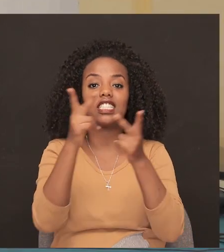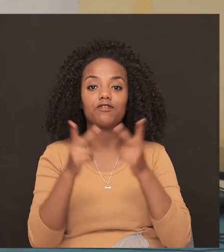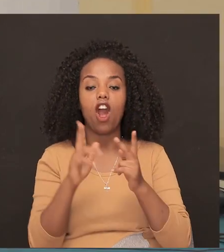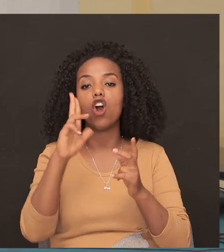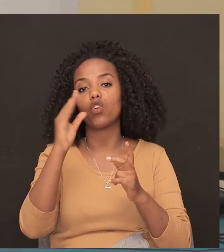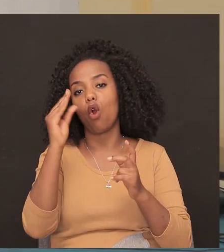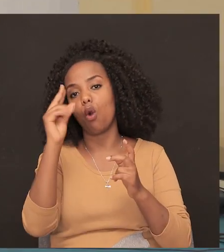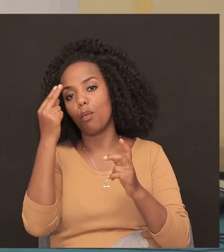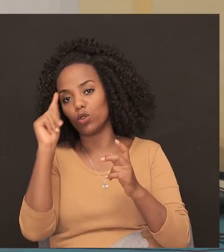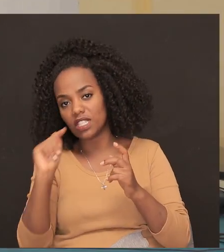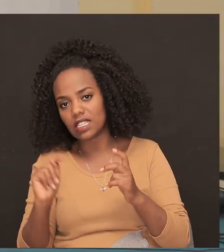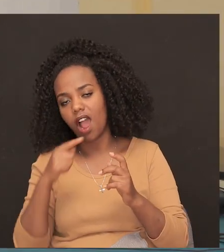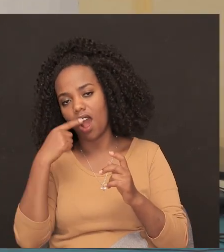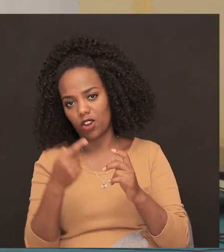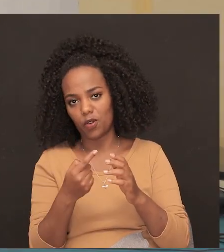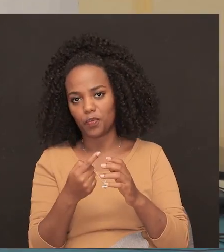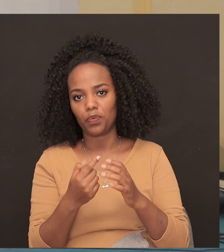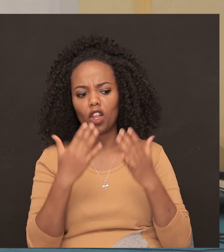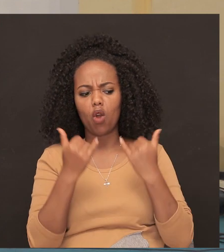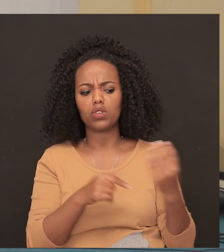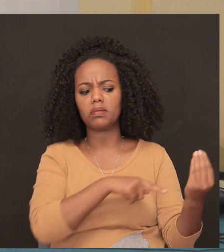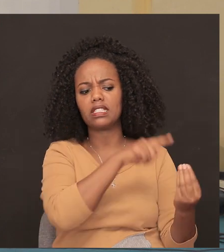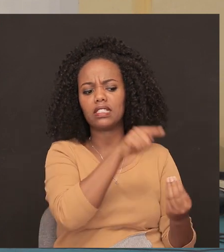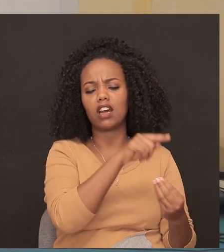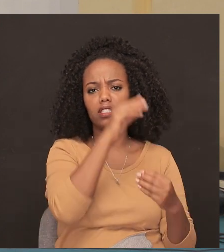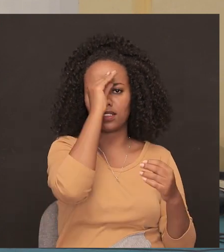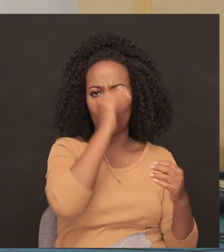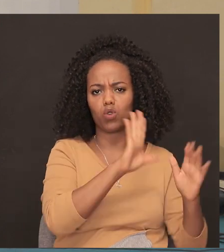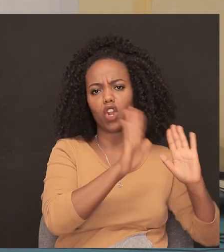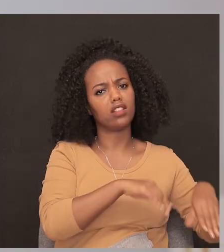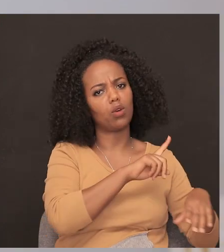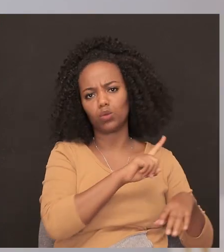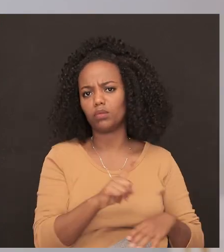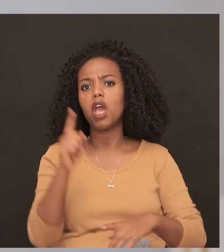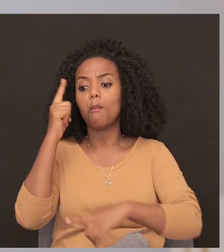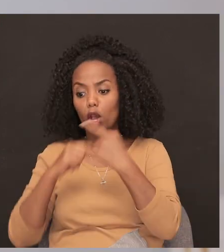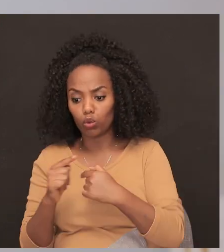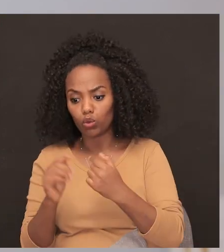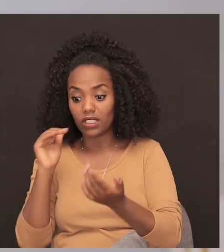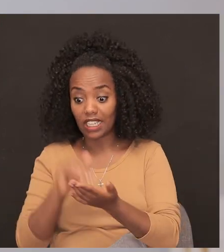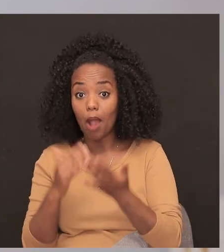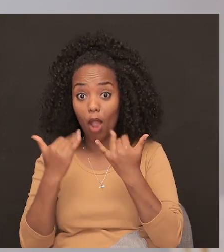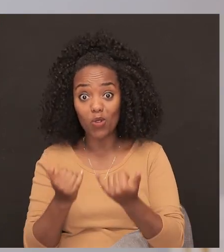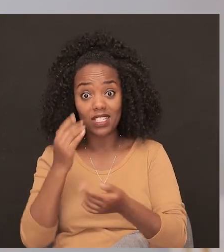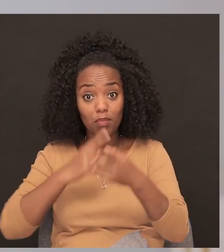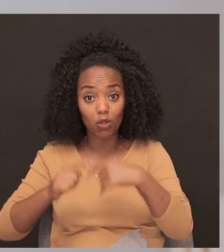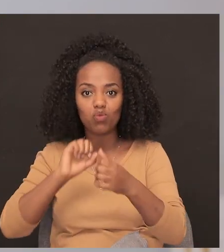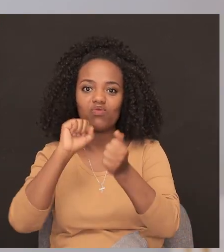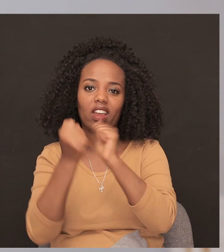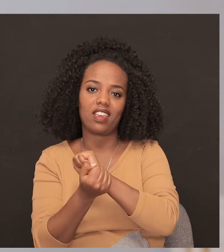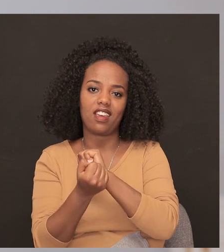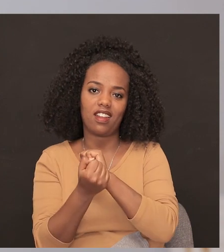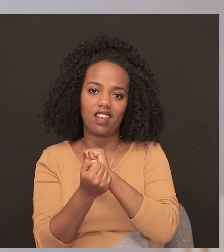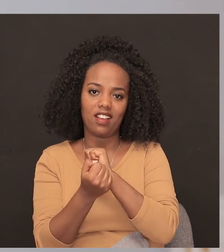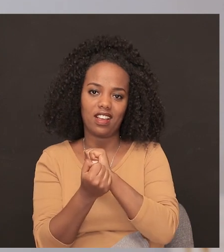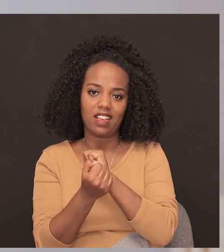ስፍራ ሮሆቦት አለው። ነገር ግን እነዛ ሰዎች አሁንም አልተውትም መጡ። አሁንም ሲመጡ ግን አመጣጣቸው የተቀየረ